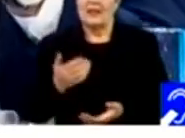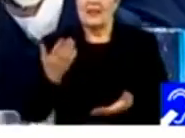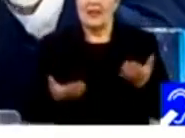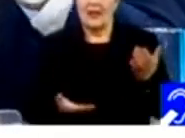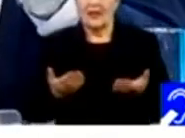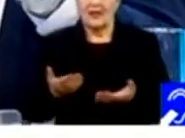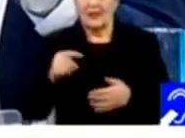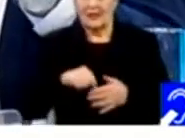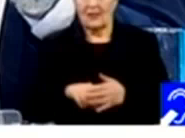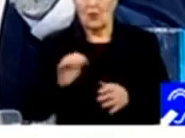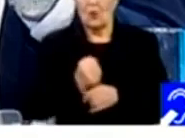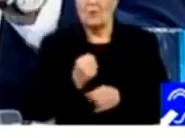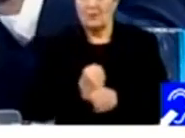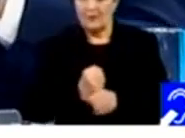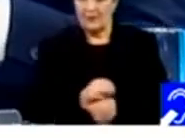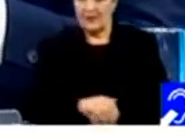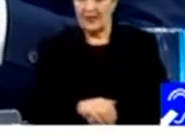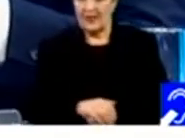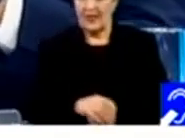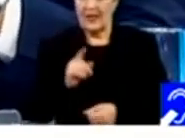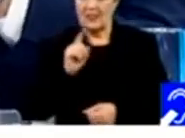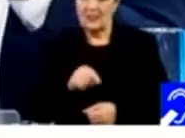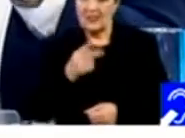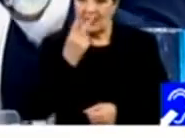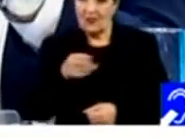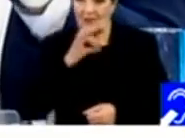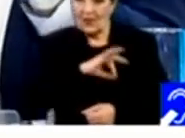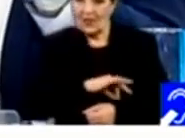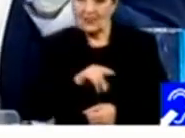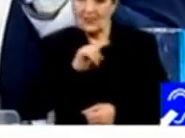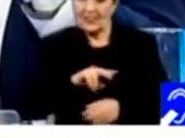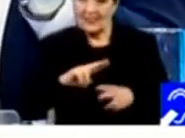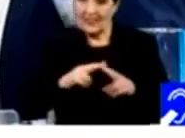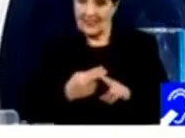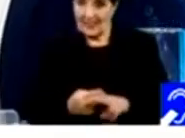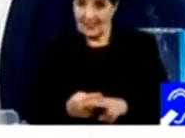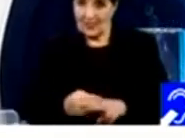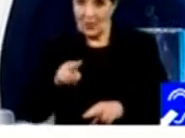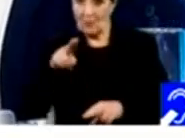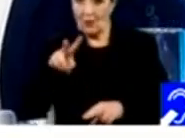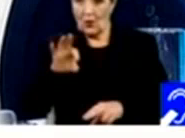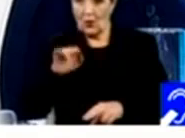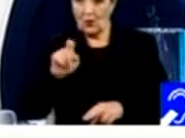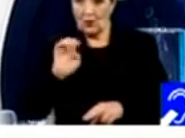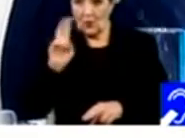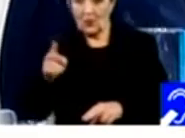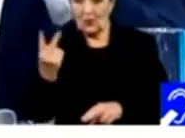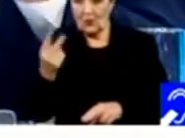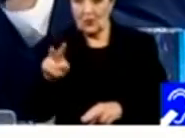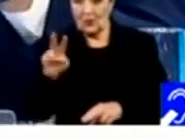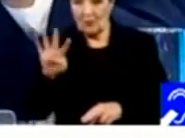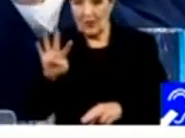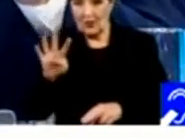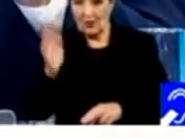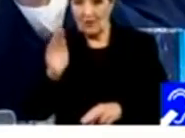Iată cum funcționează propaganda. Iată, acest individ folosește aceleași tehnici pe care le-a folosit Plahotniuc în alegerile din 24 februarie.